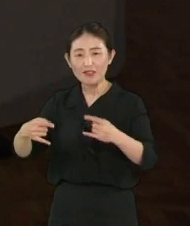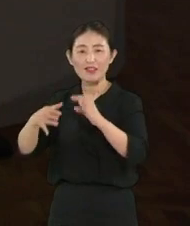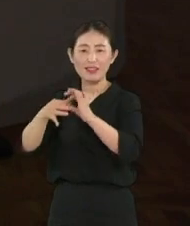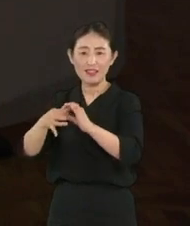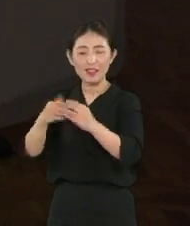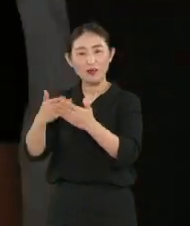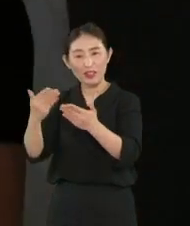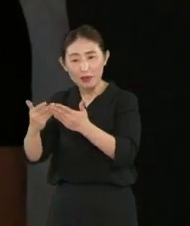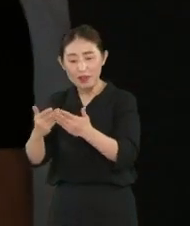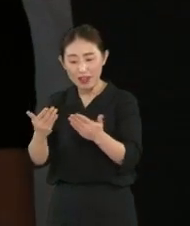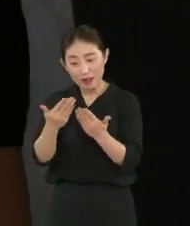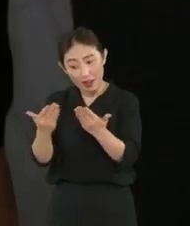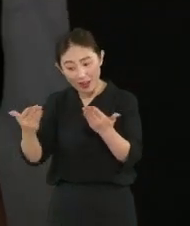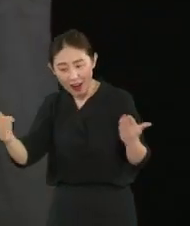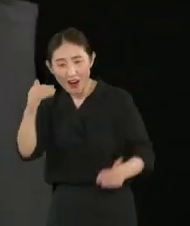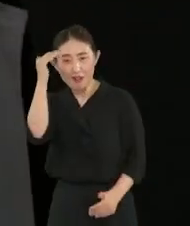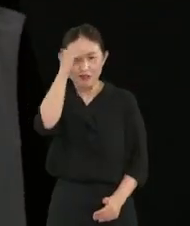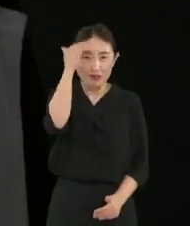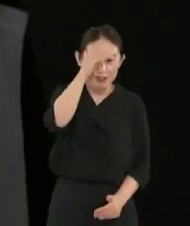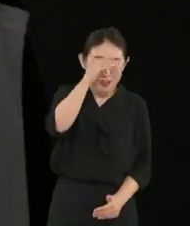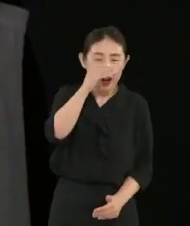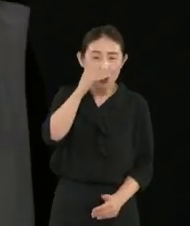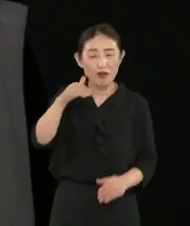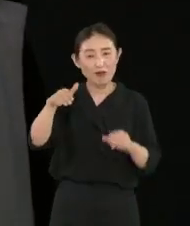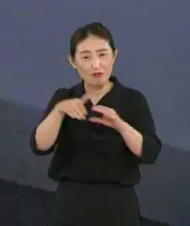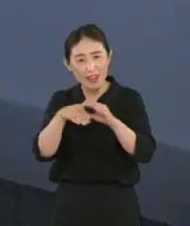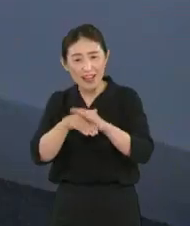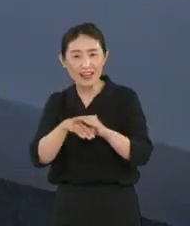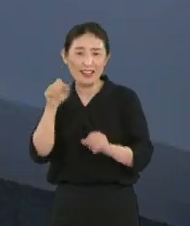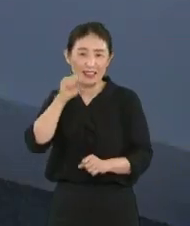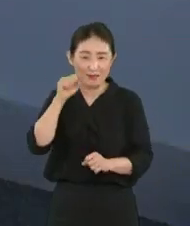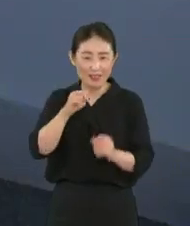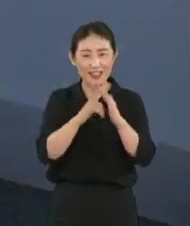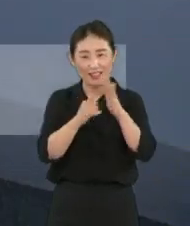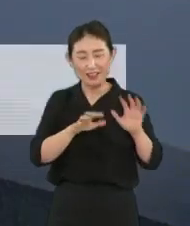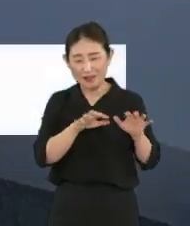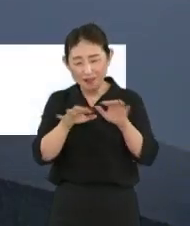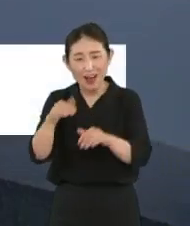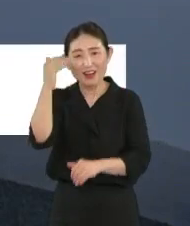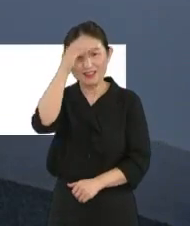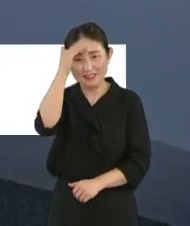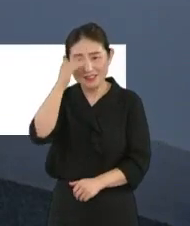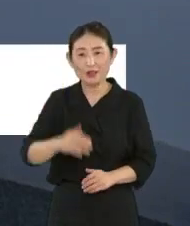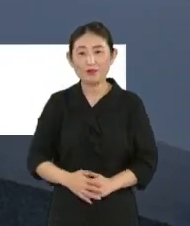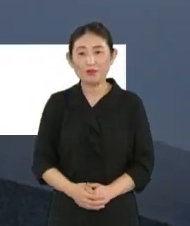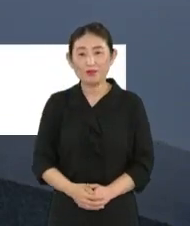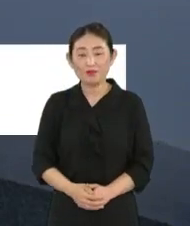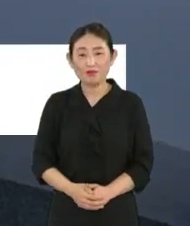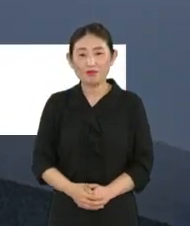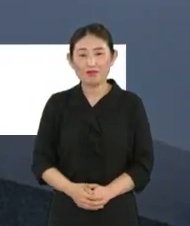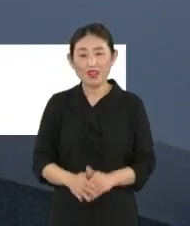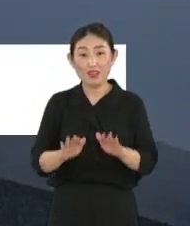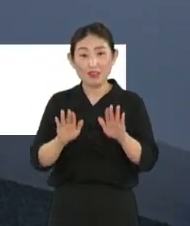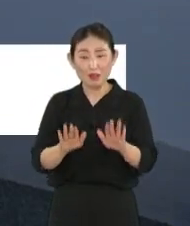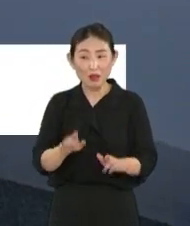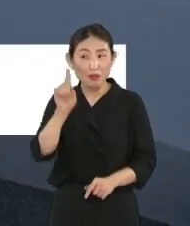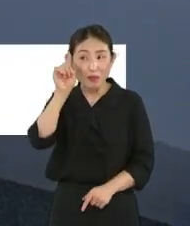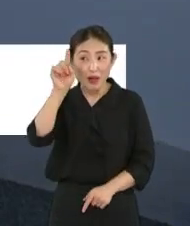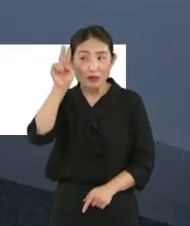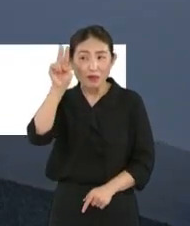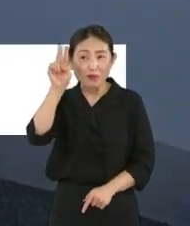작품을 관람하며 문화생활을 즐겼습니다 세서 연휴에 대체공휴일 이렇게 까 연속으로 있어서